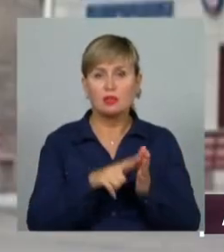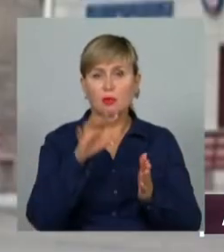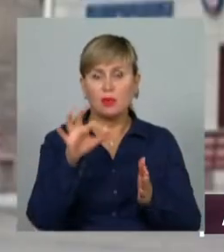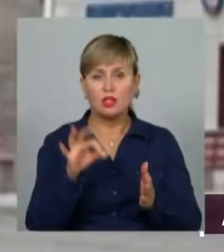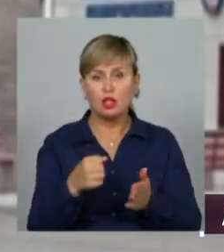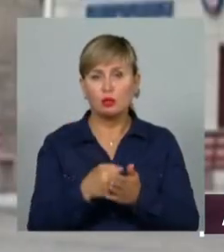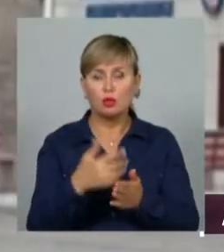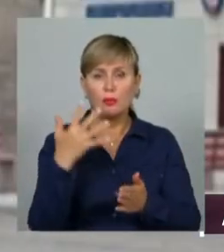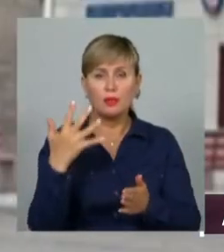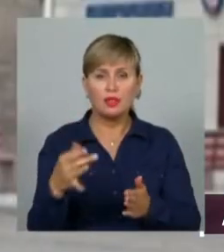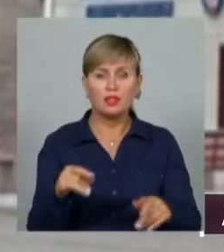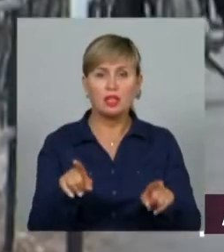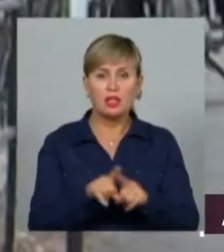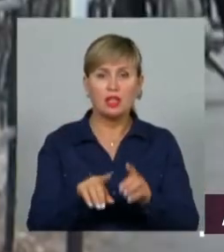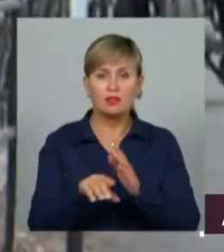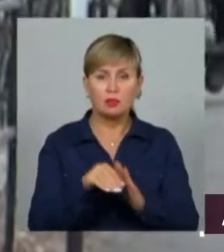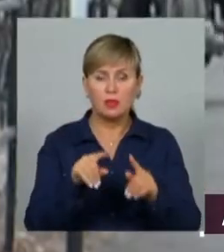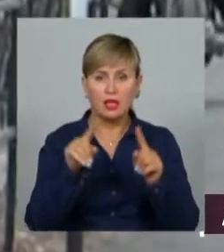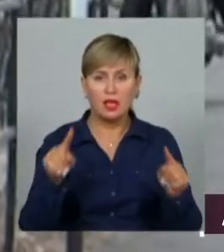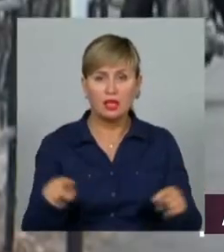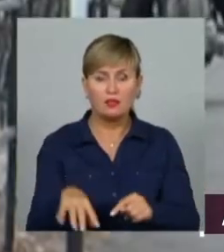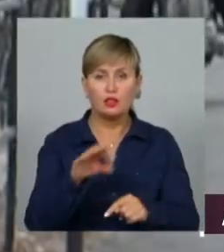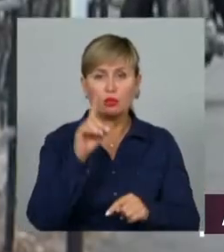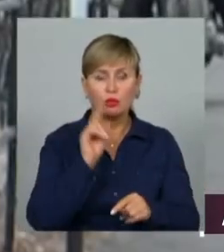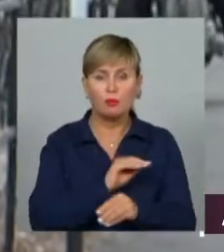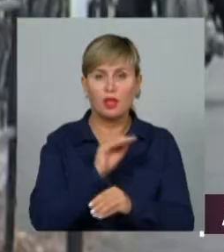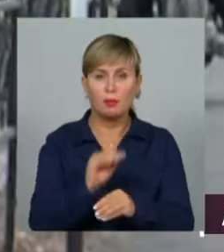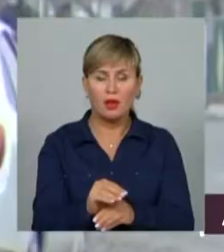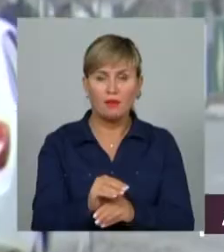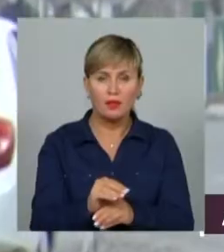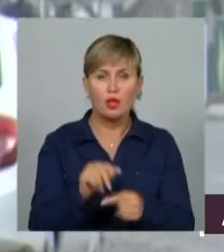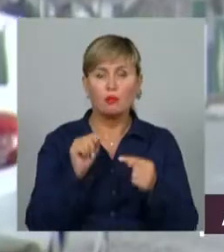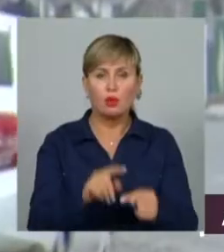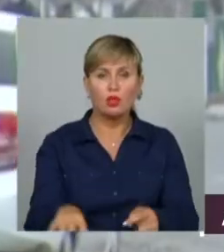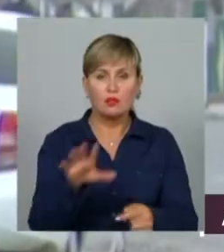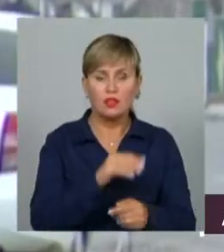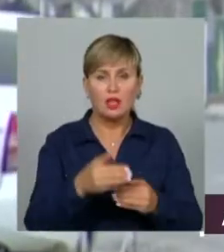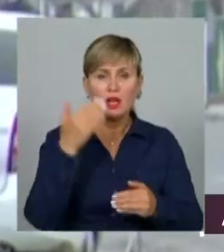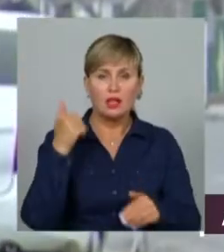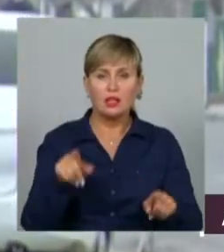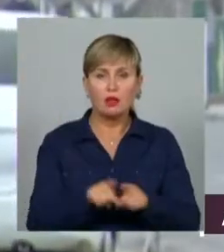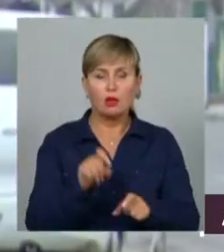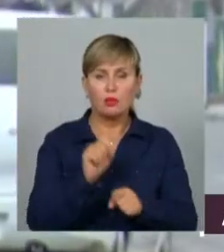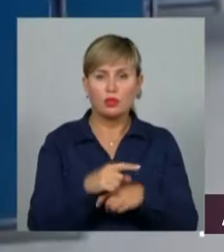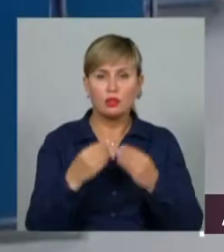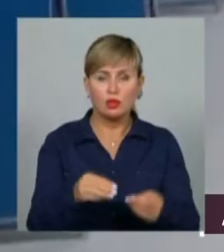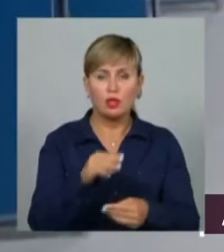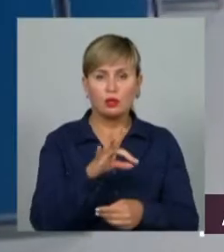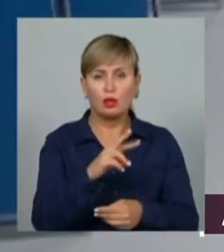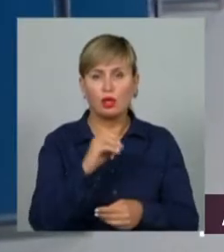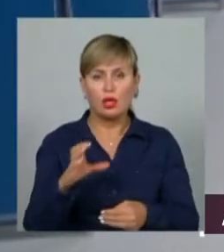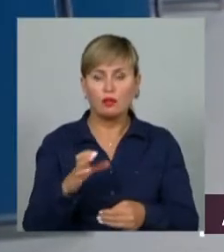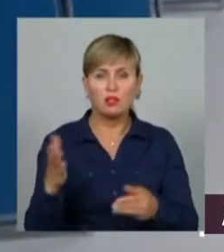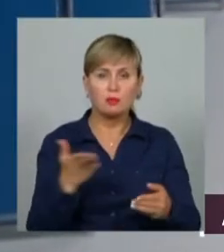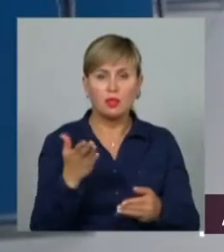до 5%. А также в избирательные бюллетени всех уровней добавят графу «против всех». Ранее такое поручение давал Касым-Жомарт Токаев.